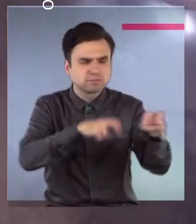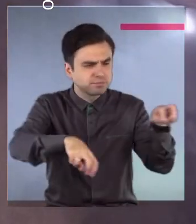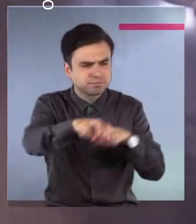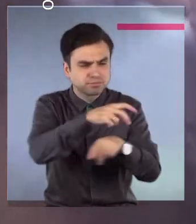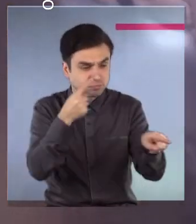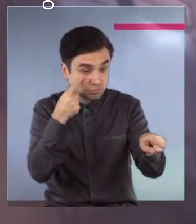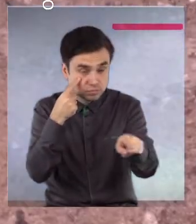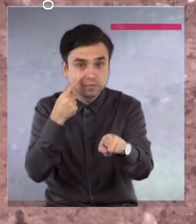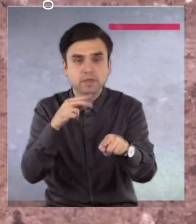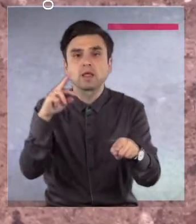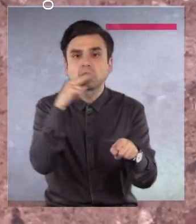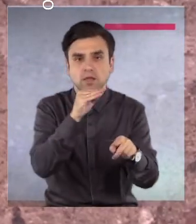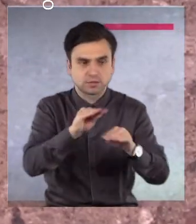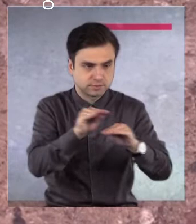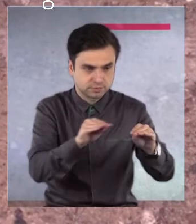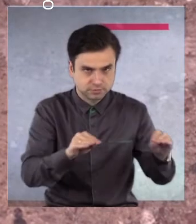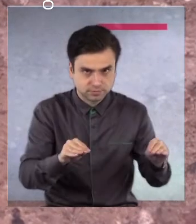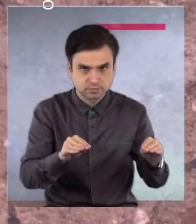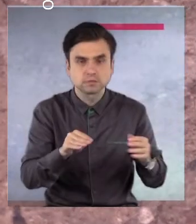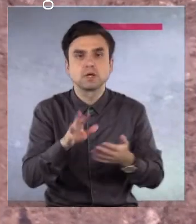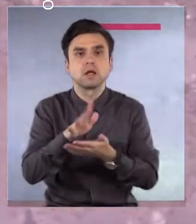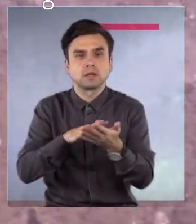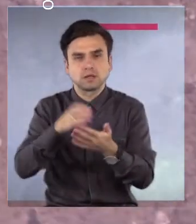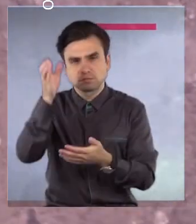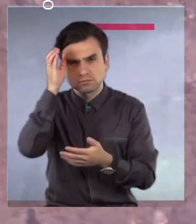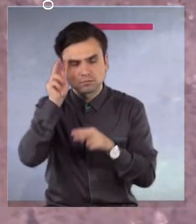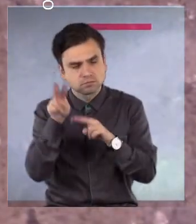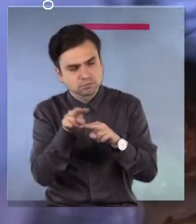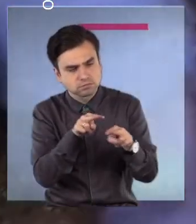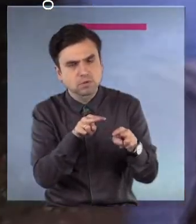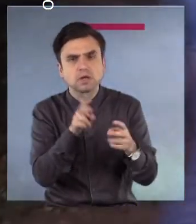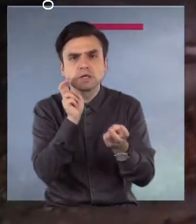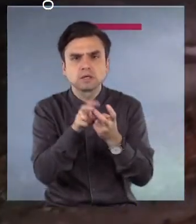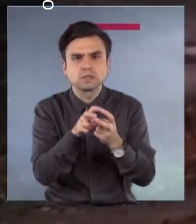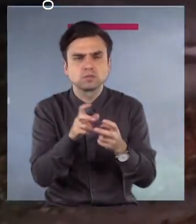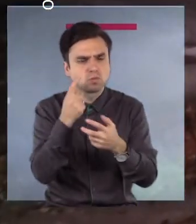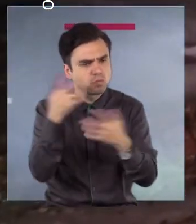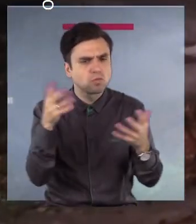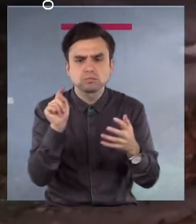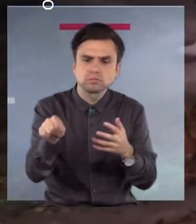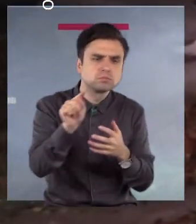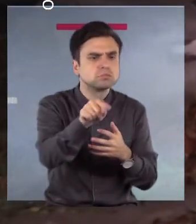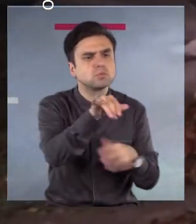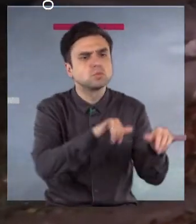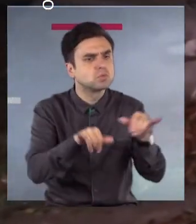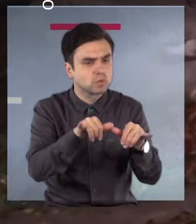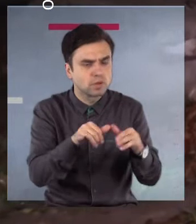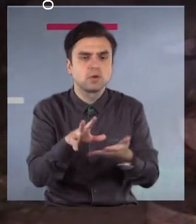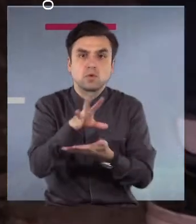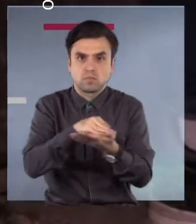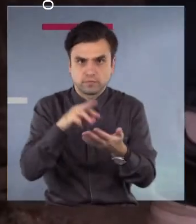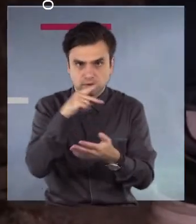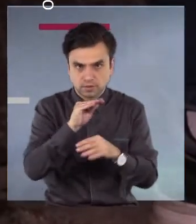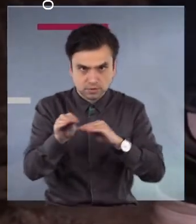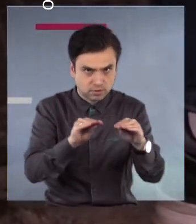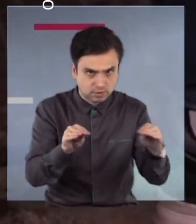спеціалісти аналізували, де більше пацюків, і докладали нову порцію хімікатів. Ось тепер, врешті-решт, розпилили спеціальний газ